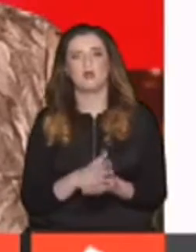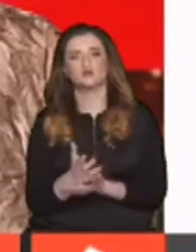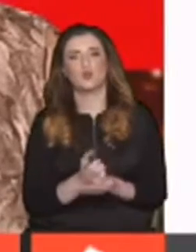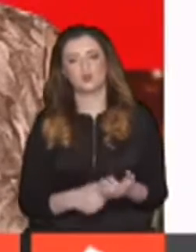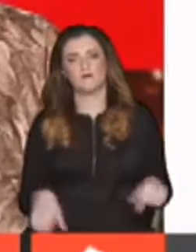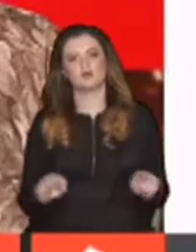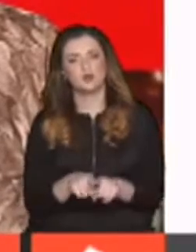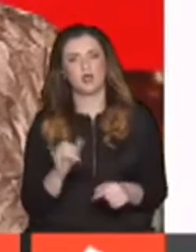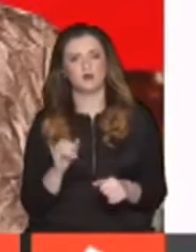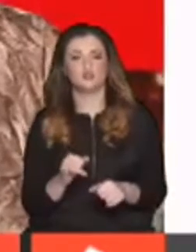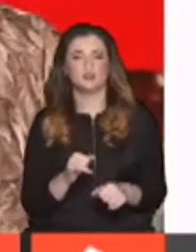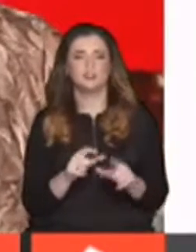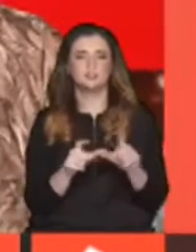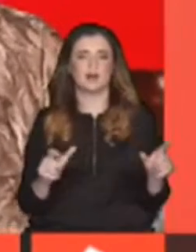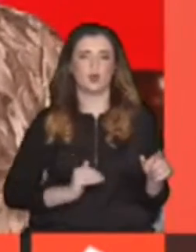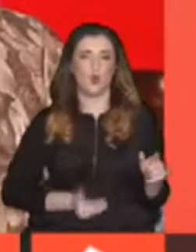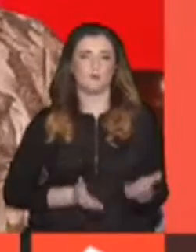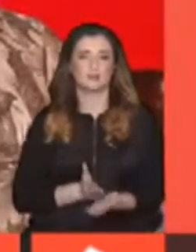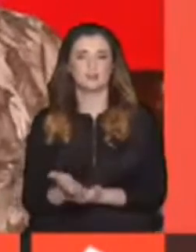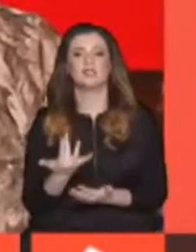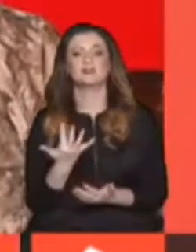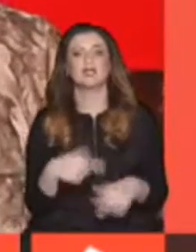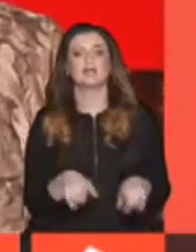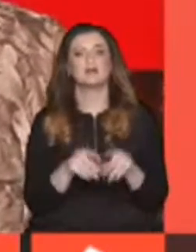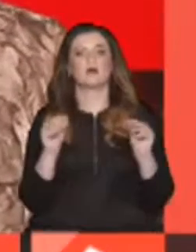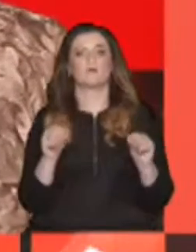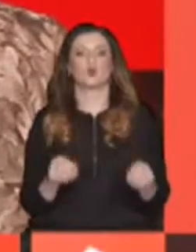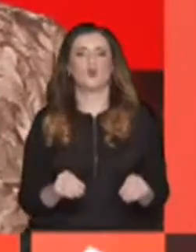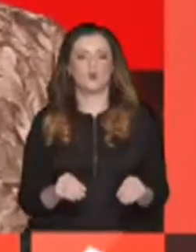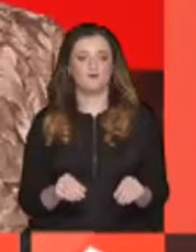само і заклади комерційної сфери. Скільки таких протоколів склали?